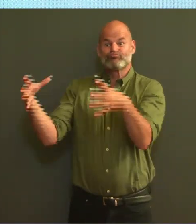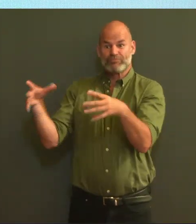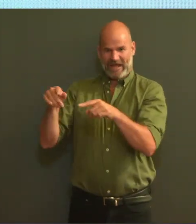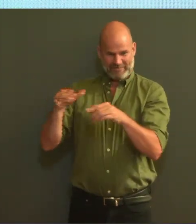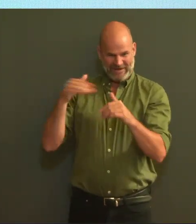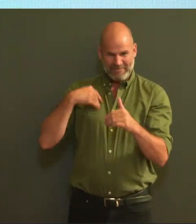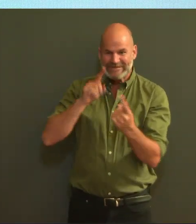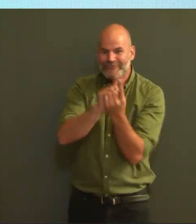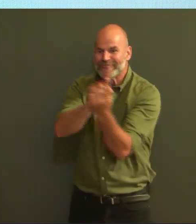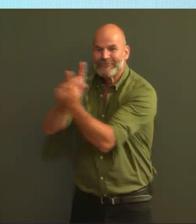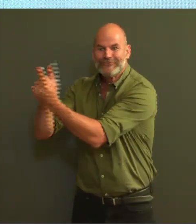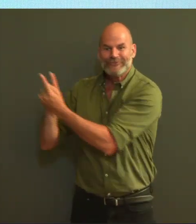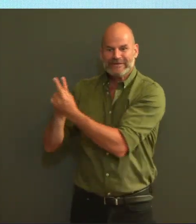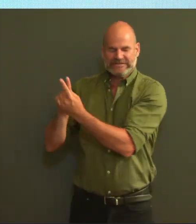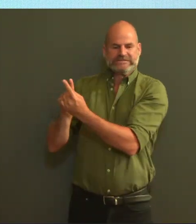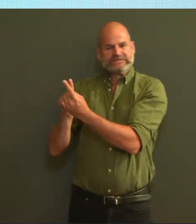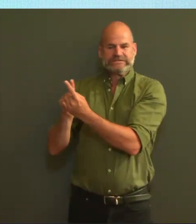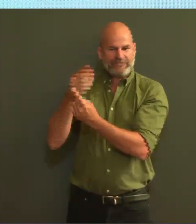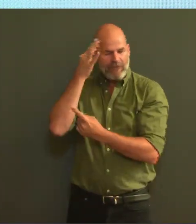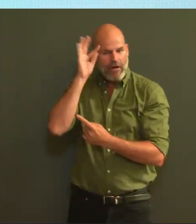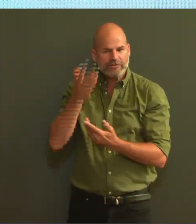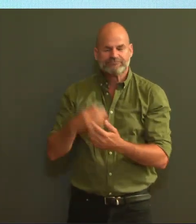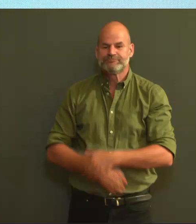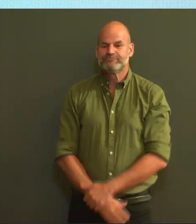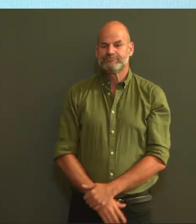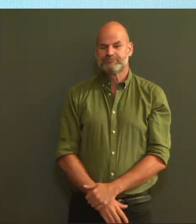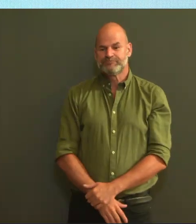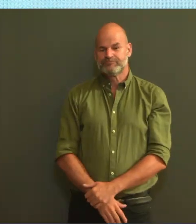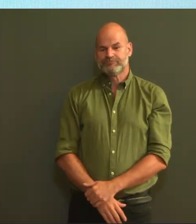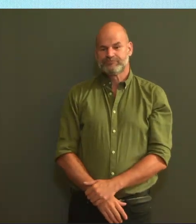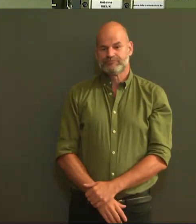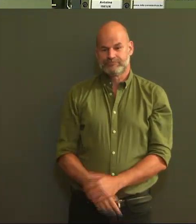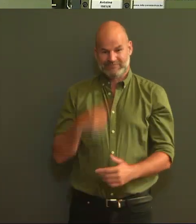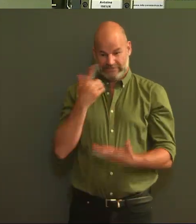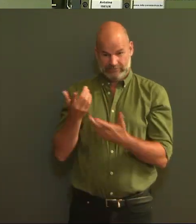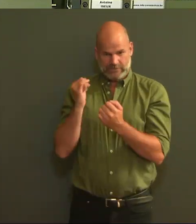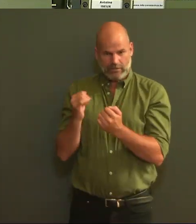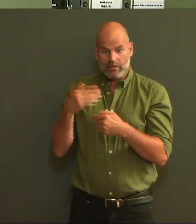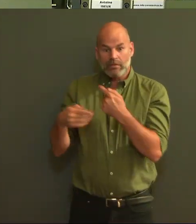dat speelde wel heel hard in de kaarten van het virus.